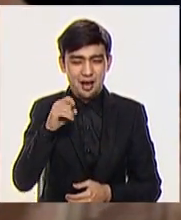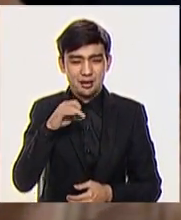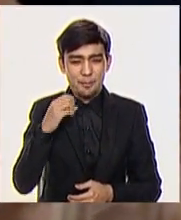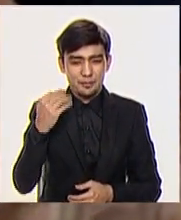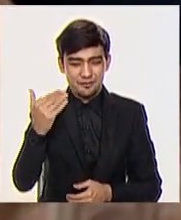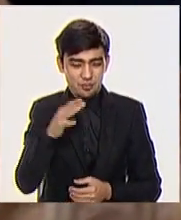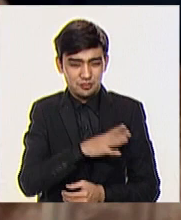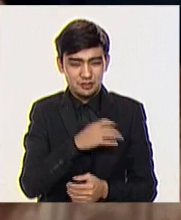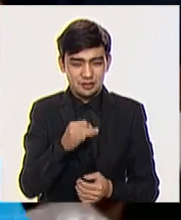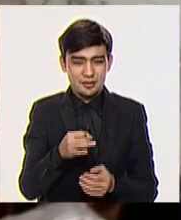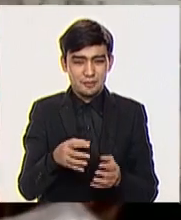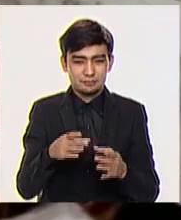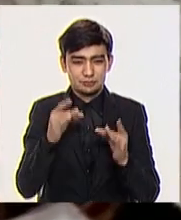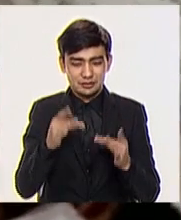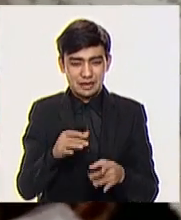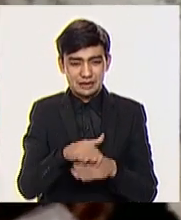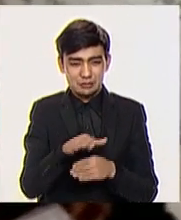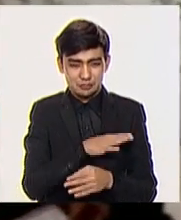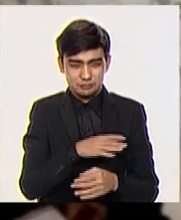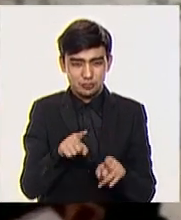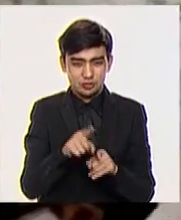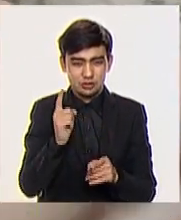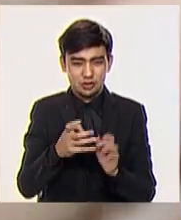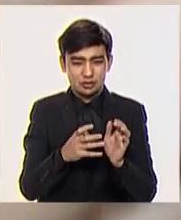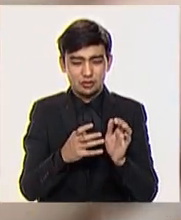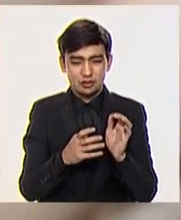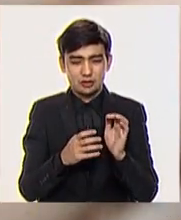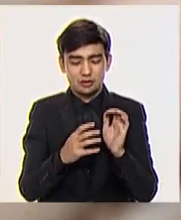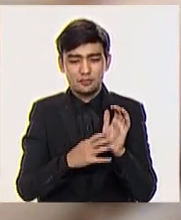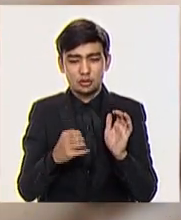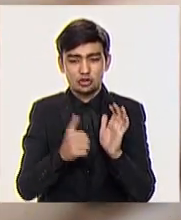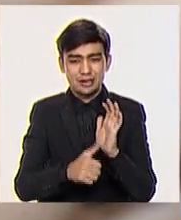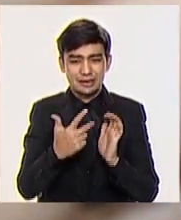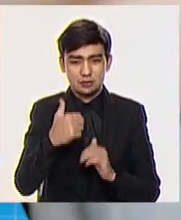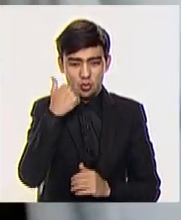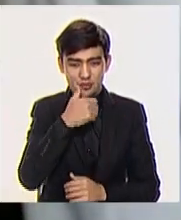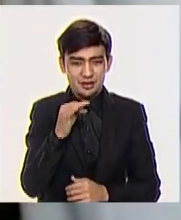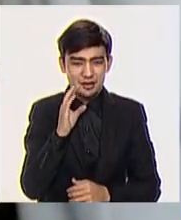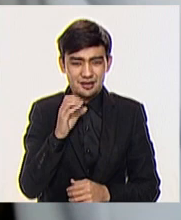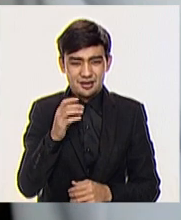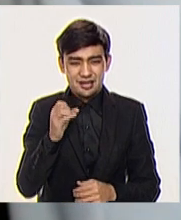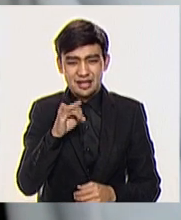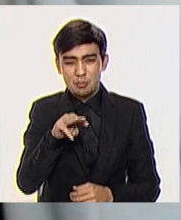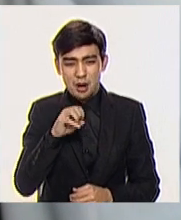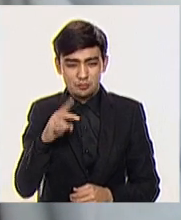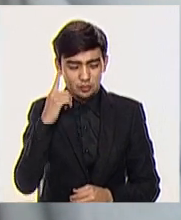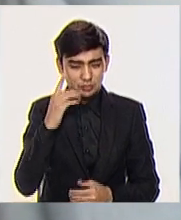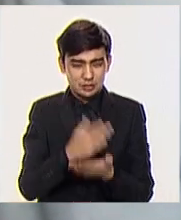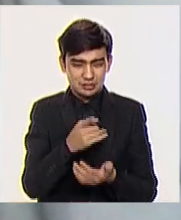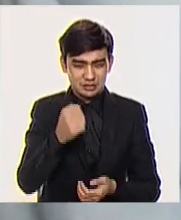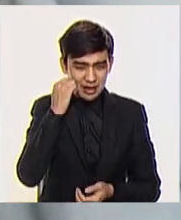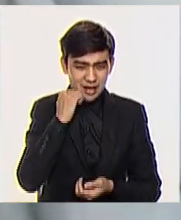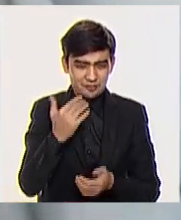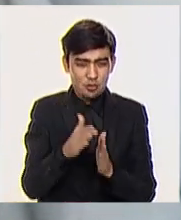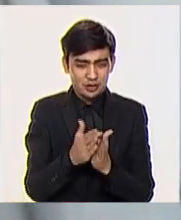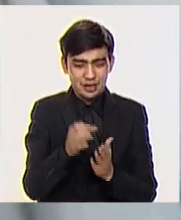обложки. Они были завернуты в газету 1963 года. Правда, имамы уверены, что книги намного старее и датируются